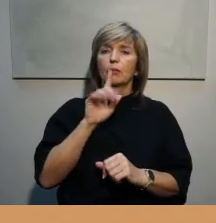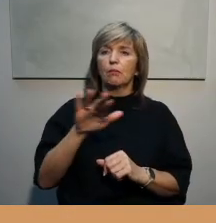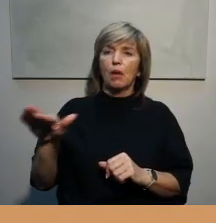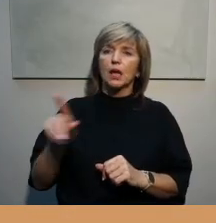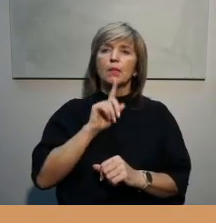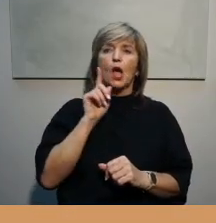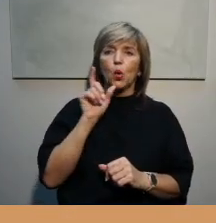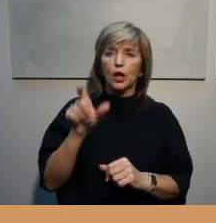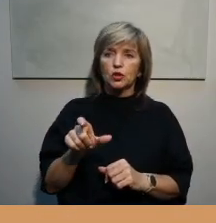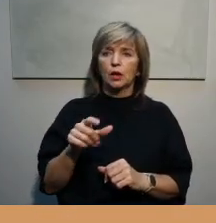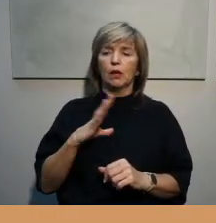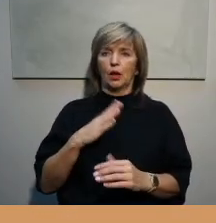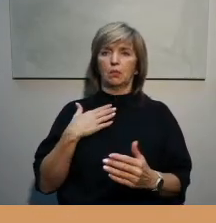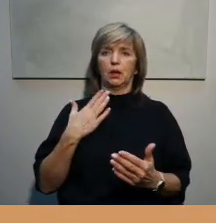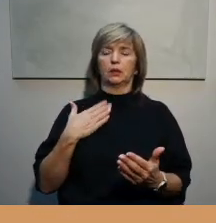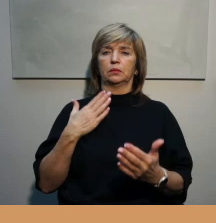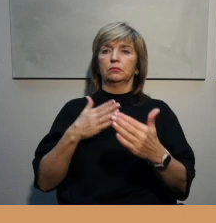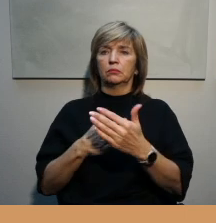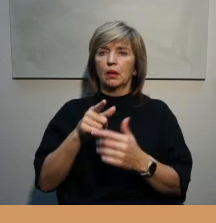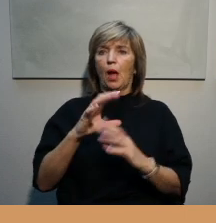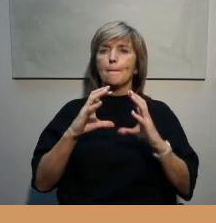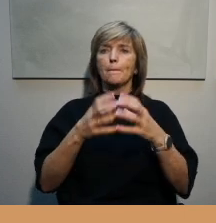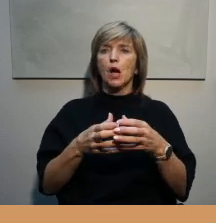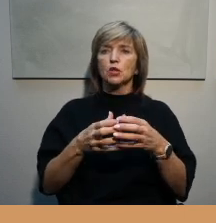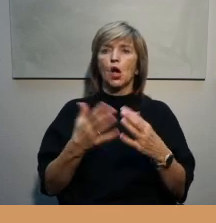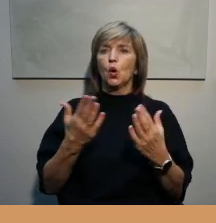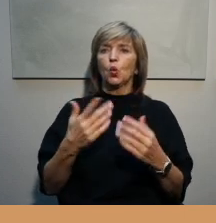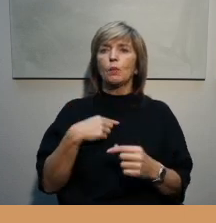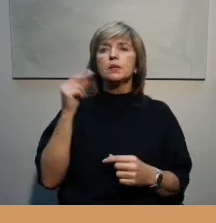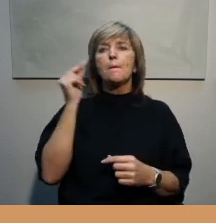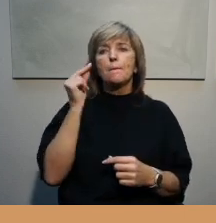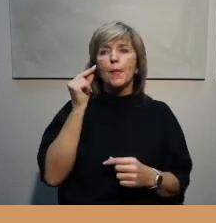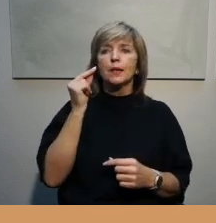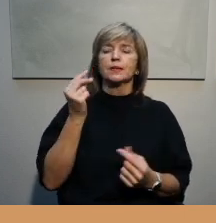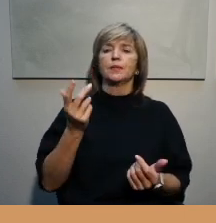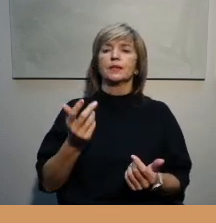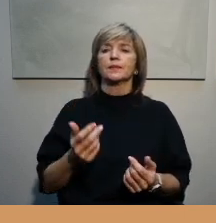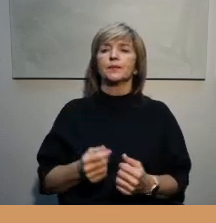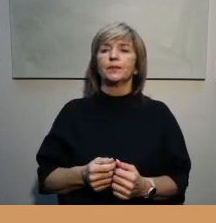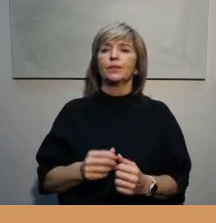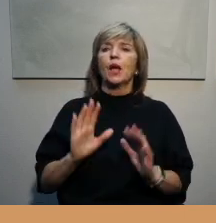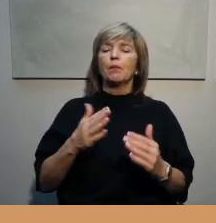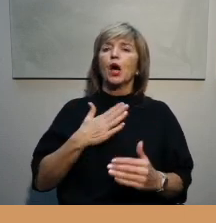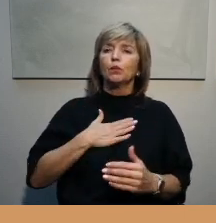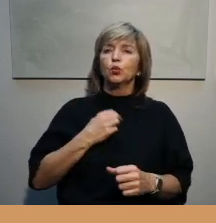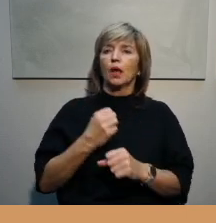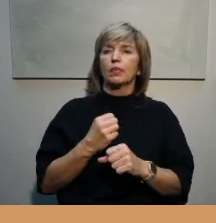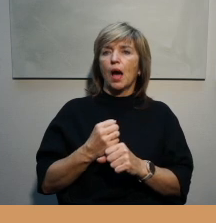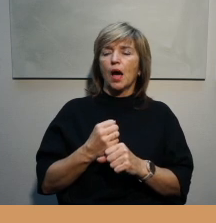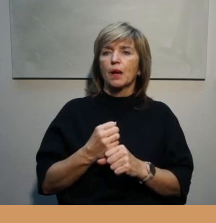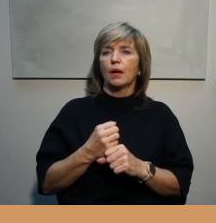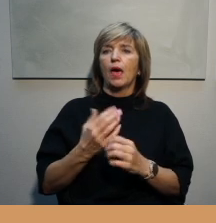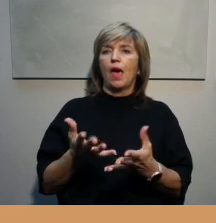jauniešiem, tad mēs nokļūstam tajā pasaulē, kur mēs mācāmies par mūsu darba